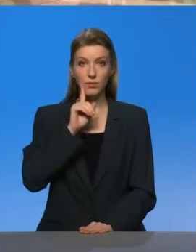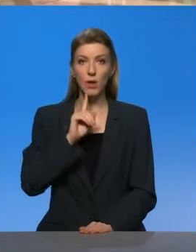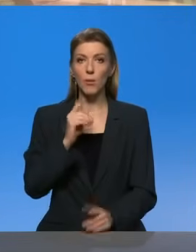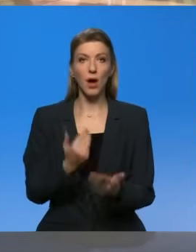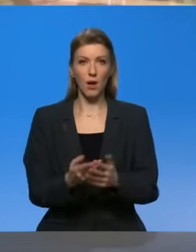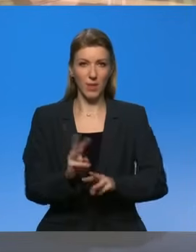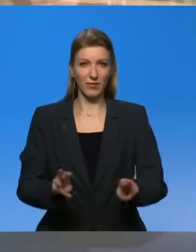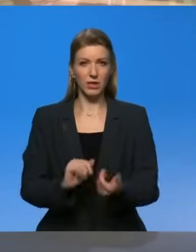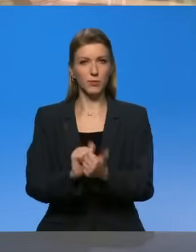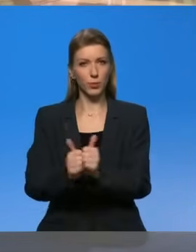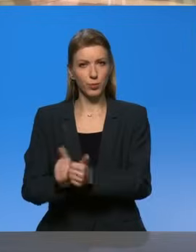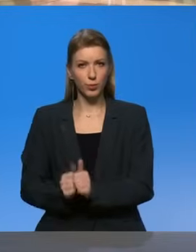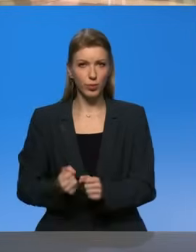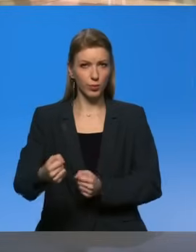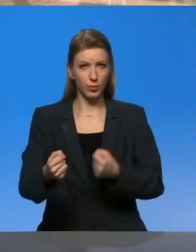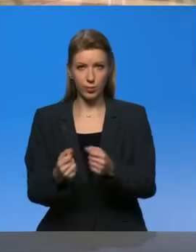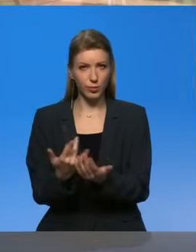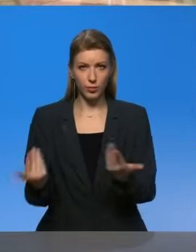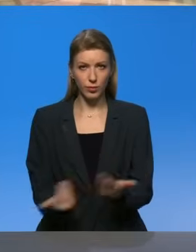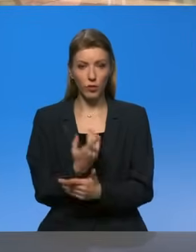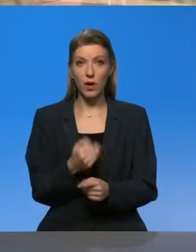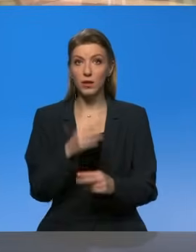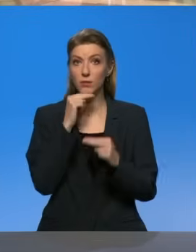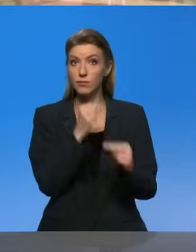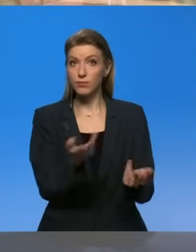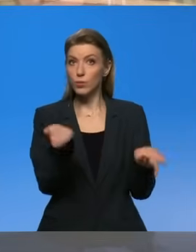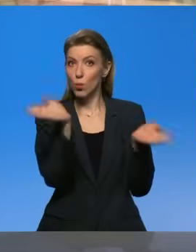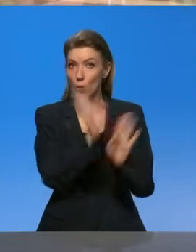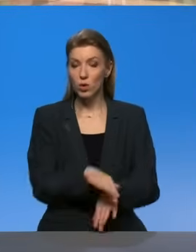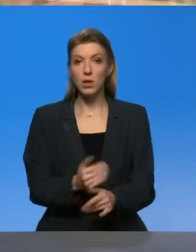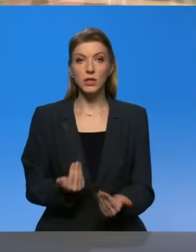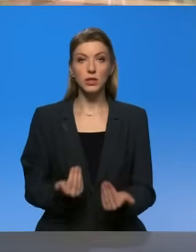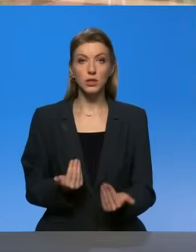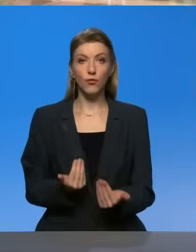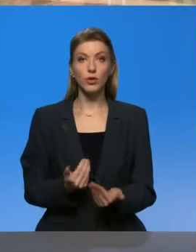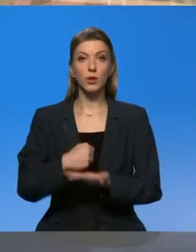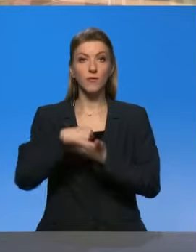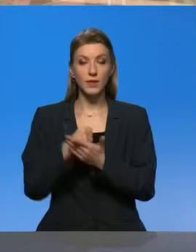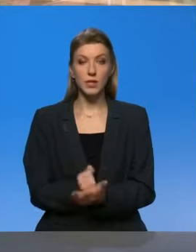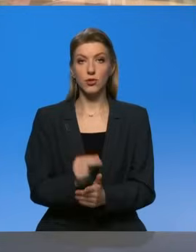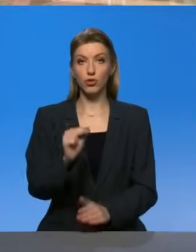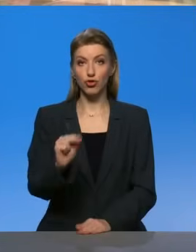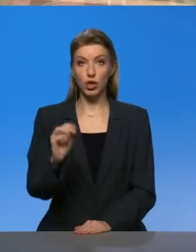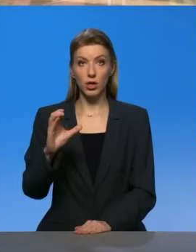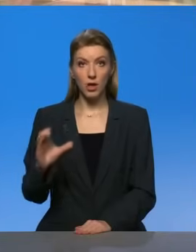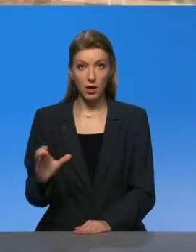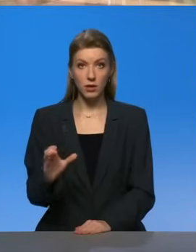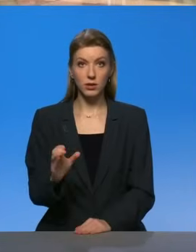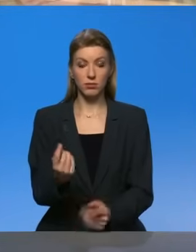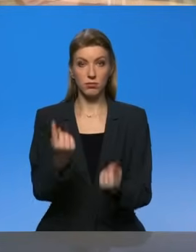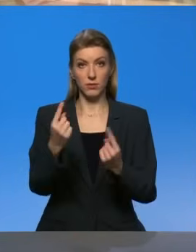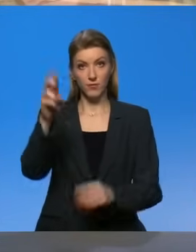переназначалась, не обратили внимания. И сегодня введение федерального чрезвычайного ситуации в федеральном масштабе –